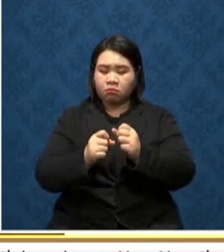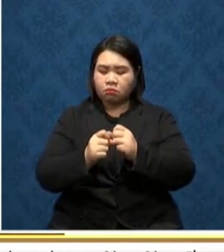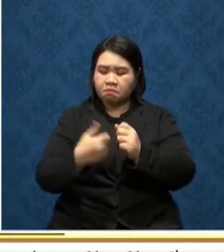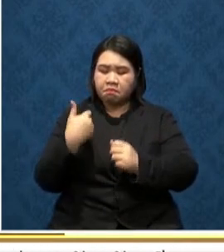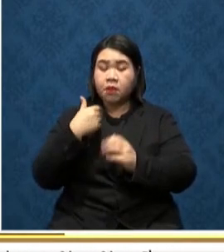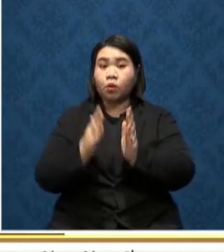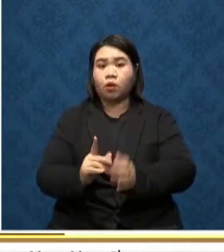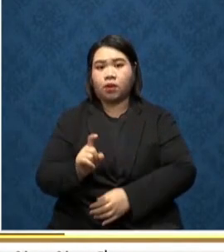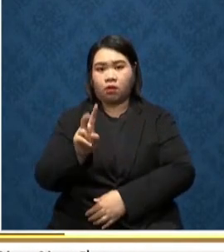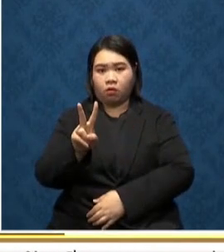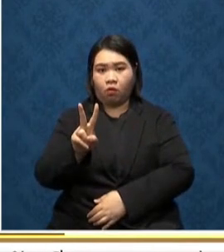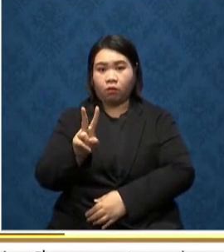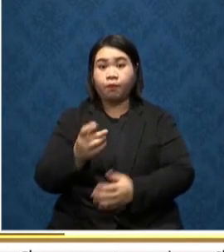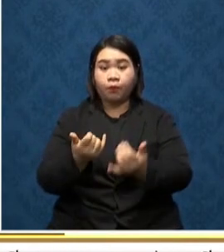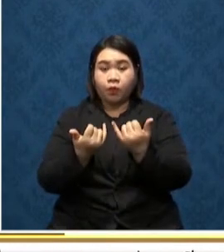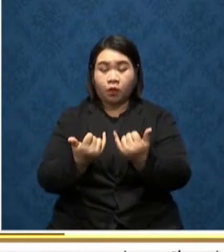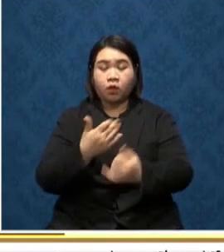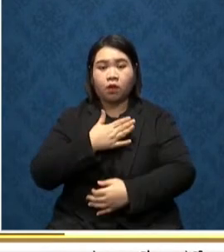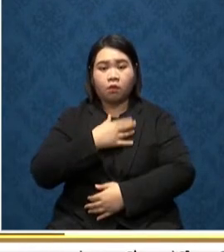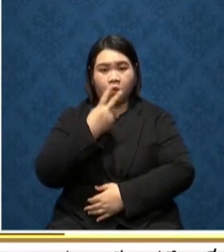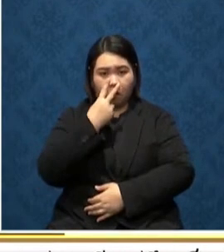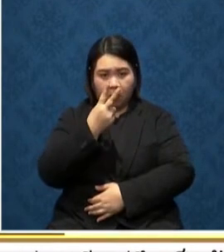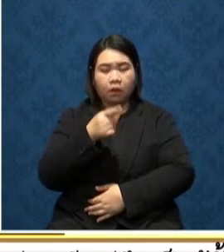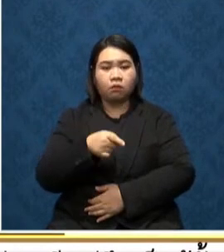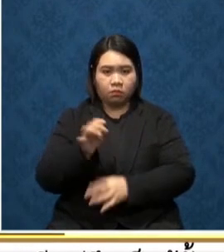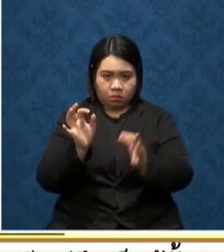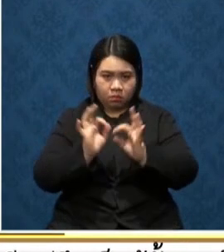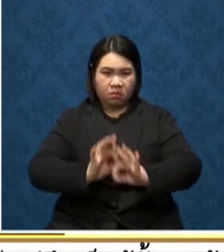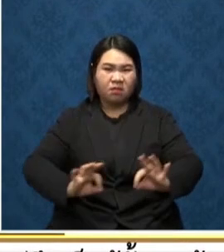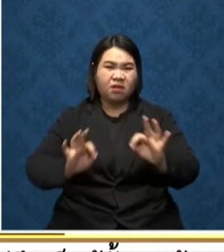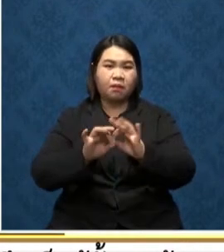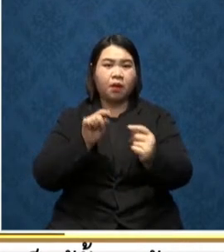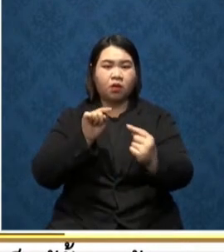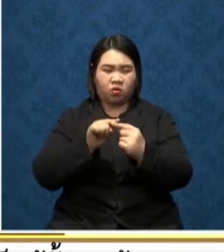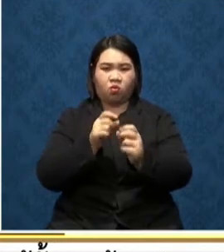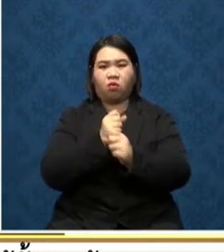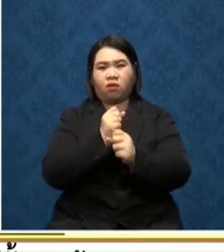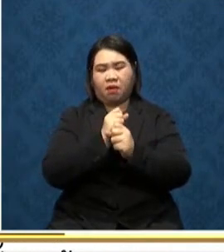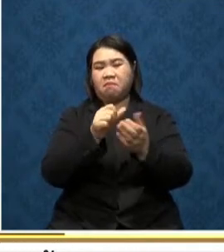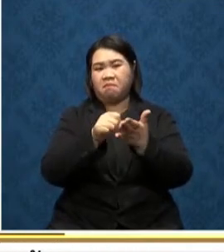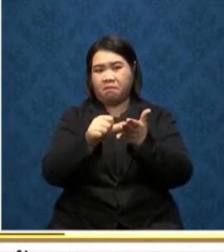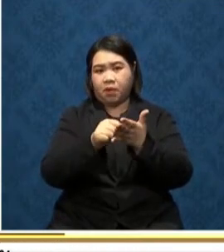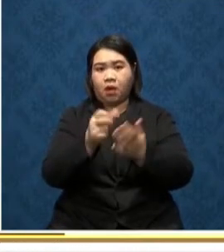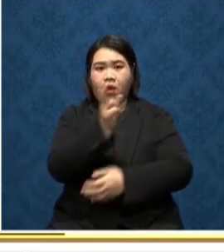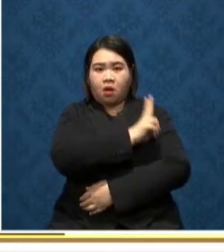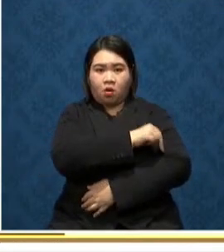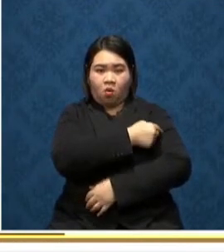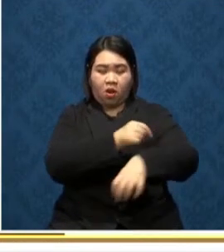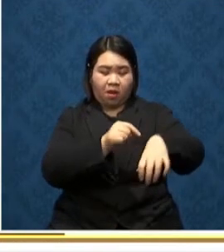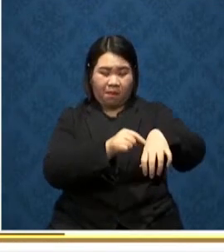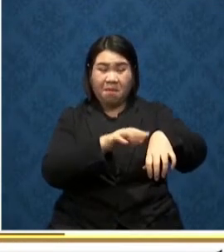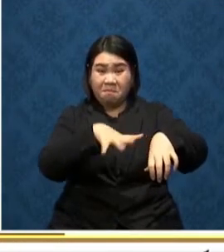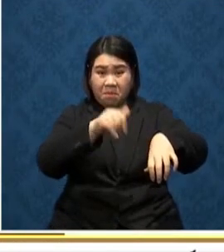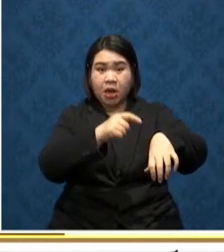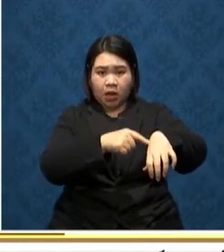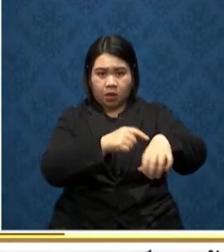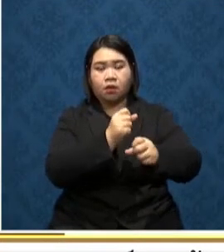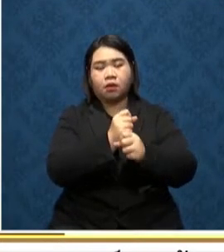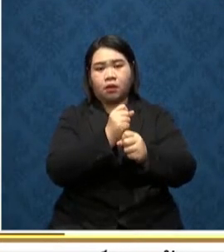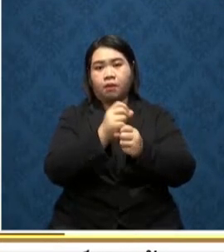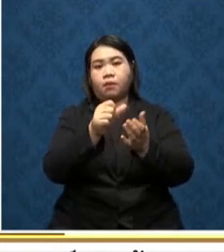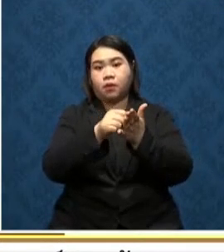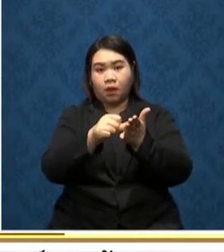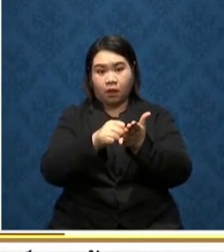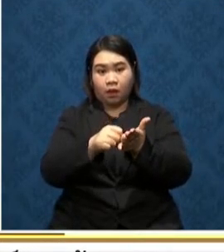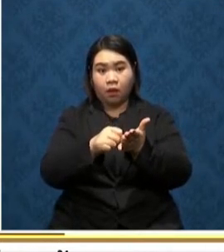ับผมเองเห็นวามีความจำเป็นที่จะต้องปรบปุงโงบันเดิมในเมืองนั้นขึ้นมาเพื่อ